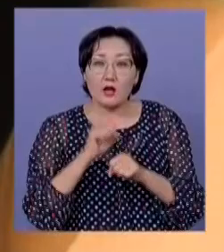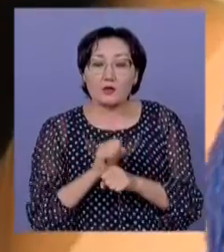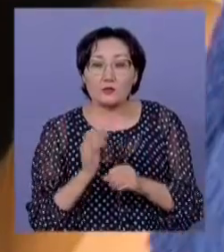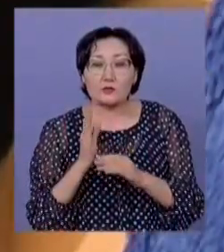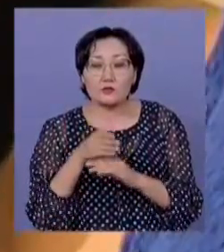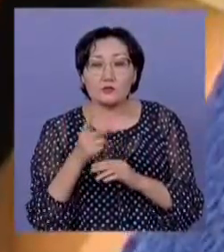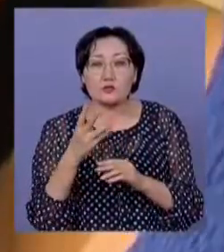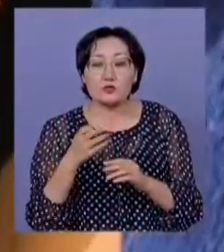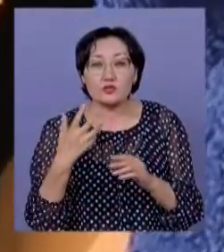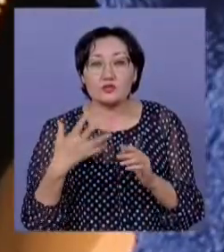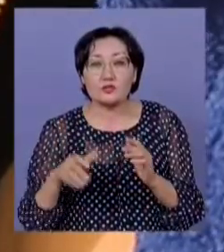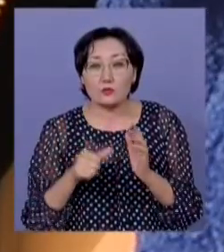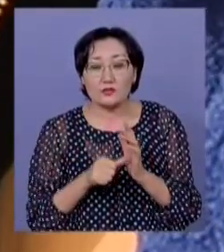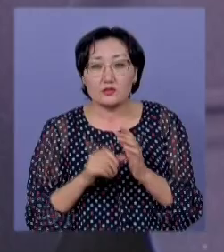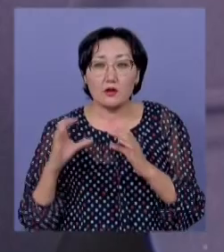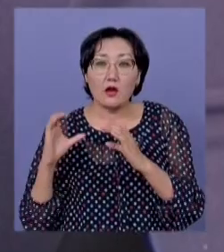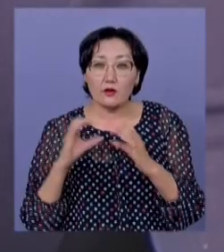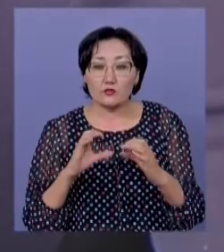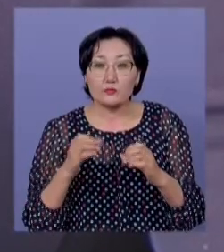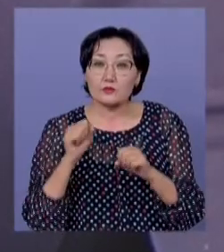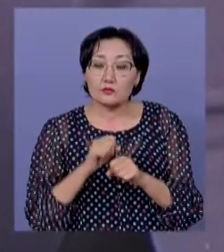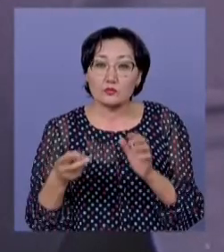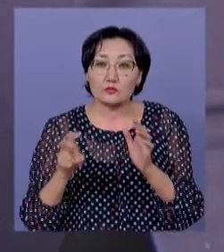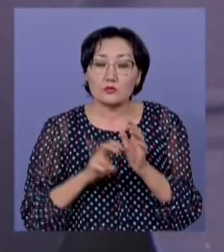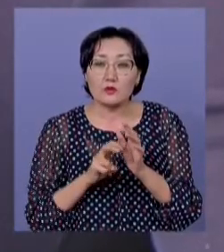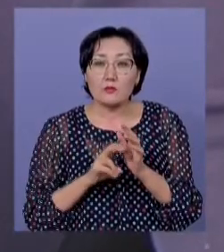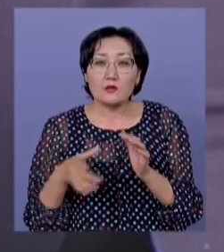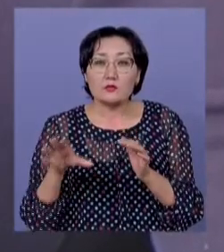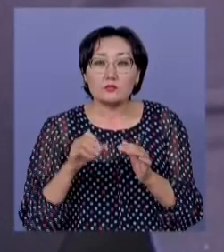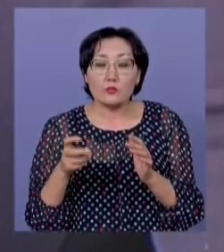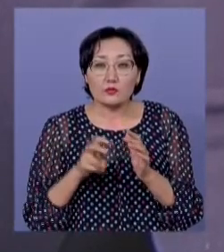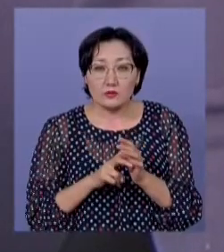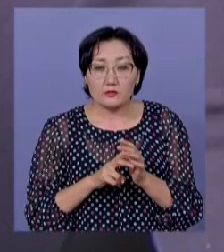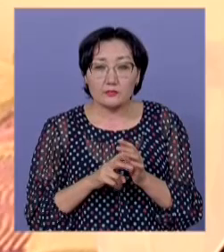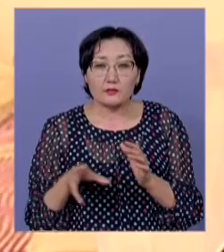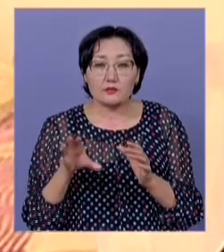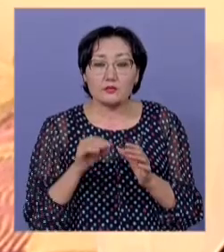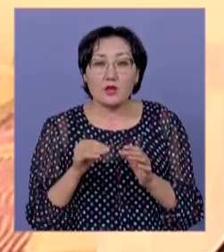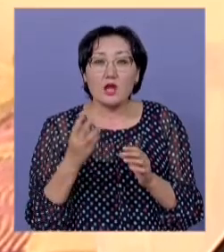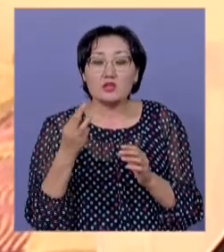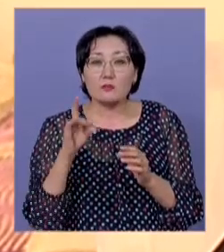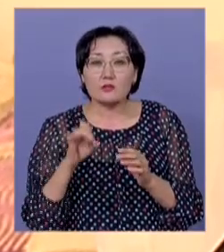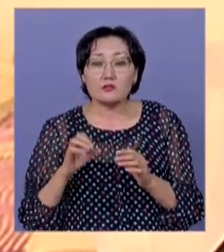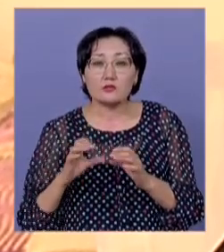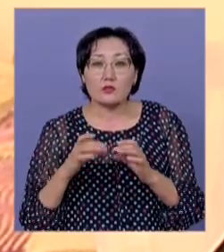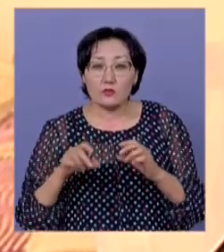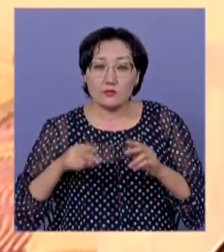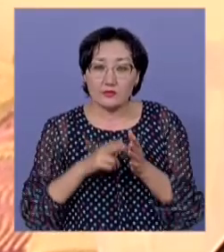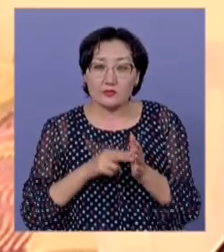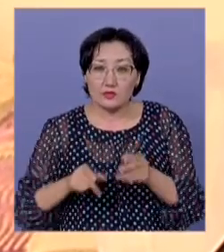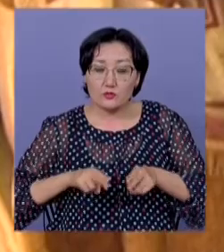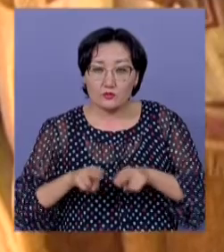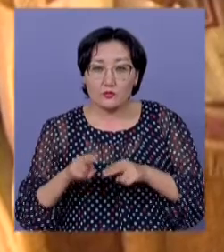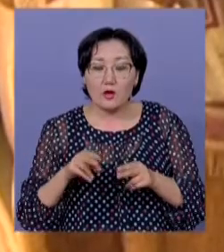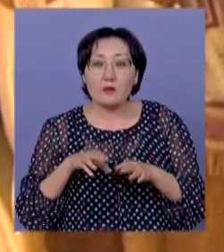бетте 456 жылы бағыттағы автобус келіп тоқтаған. Қоғамдық көлік болғасын іркілмей отыра кеттім дейді. Шамалғандағы көлік өткеліне жеткенде кептеліс